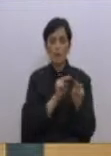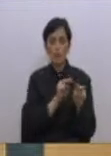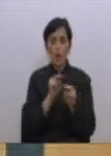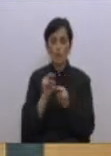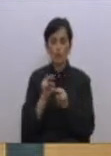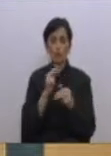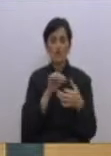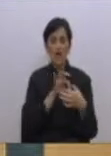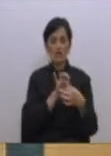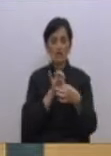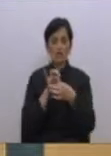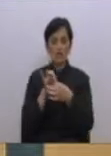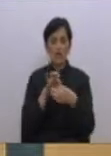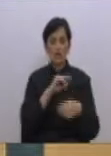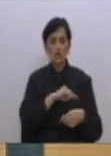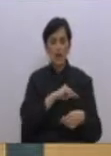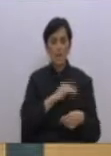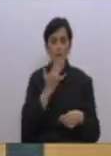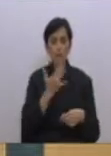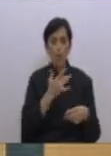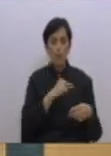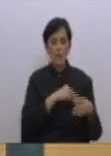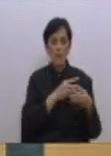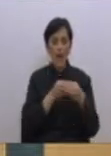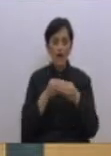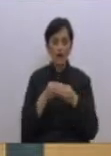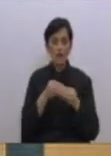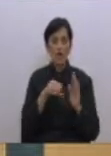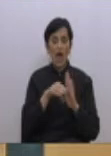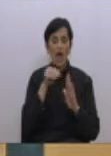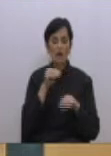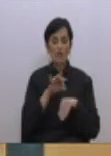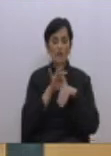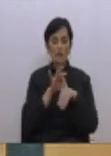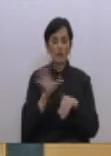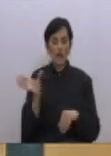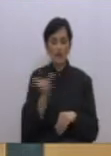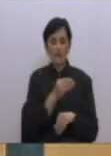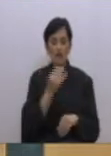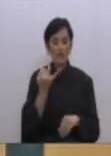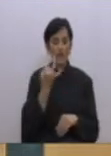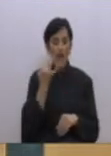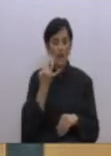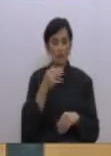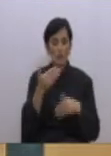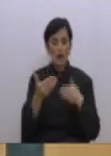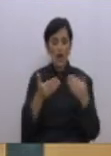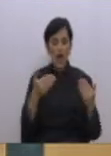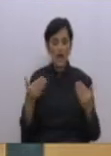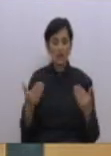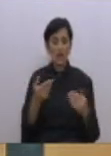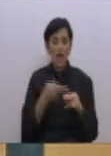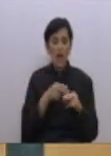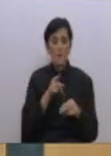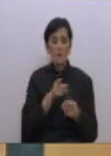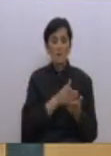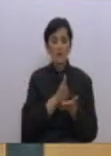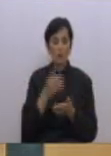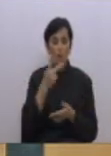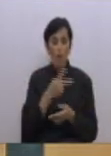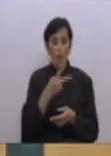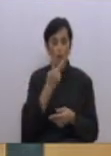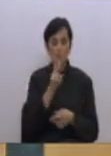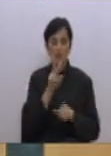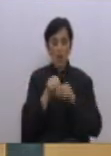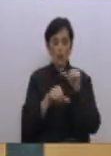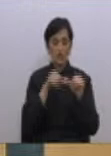მჭიდროდ თანამშრომლობს პოლიტიკურ პარტიებთან არჩევნებში ჩართულ ყველა დაინტერესებულ მხარესთან. ამ მიმართულებით 2022